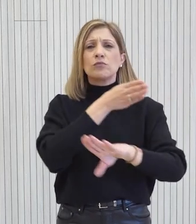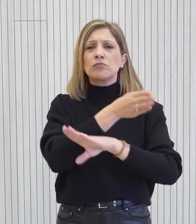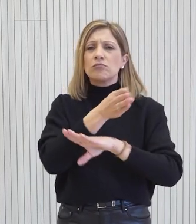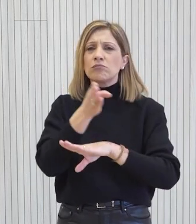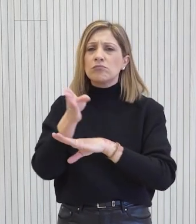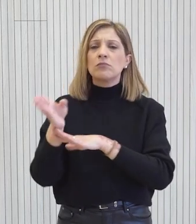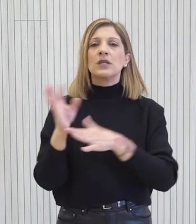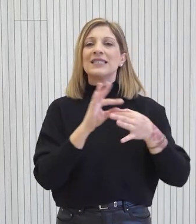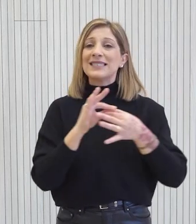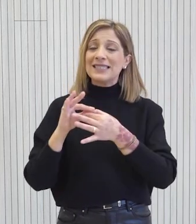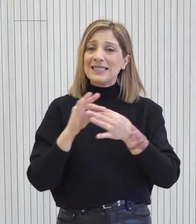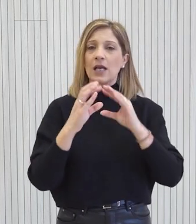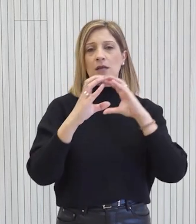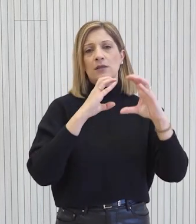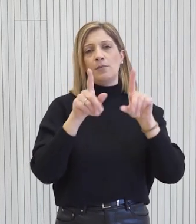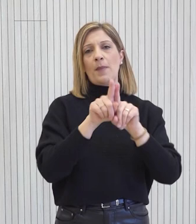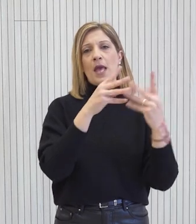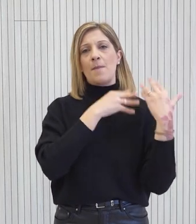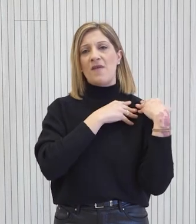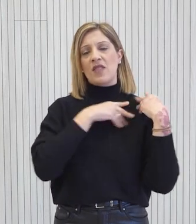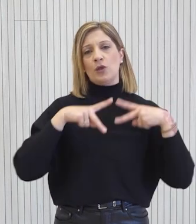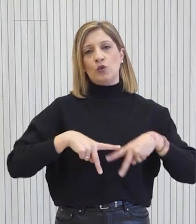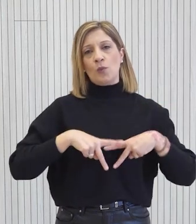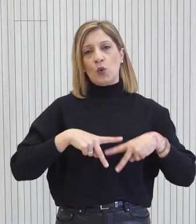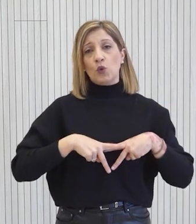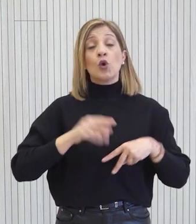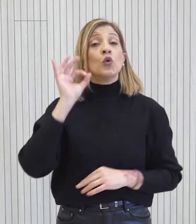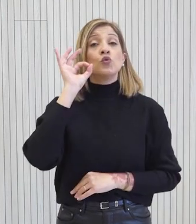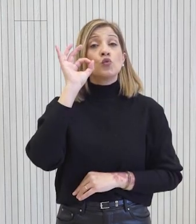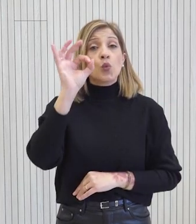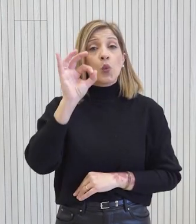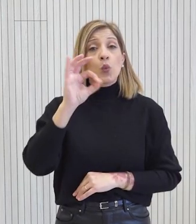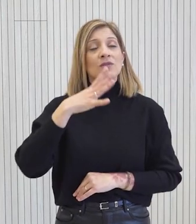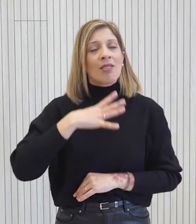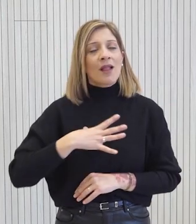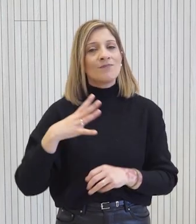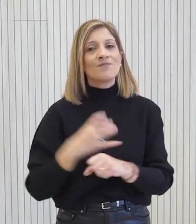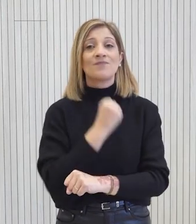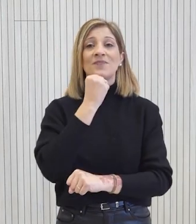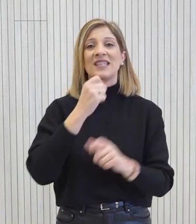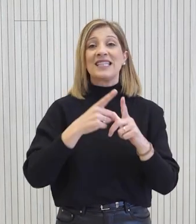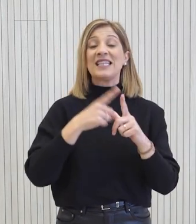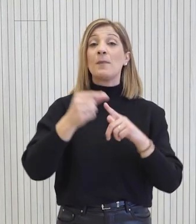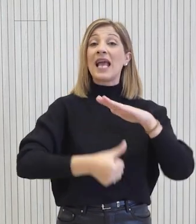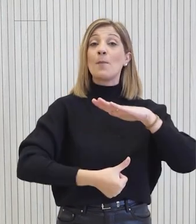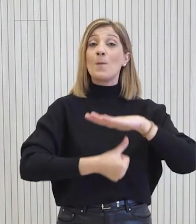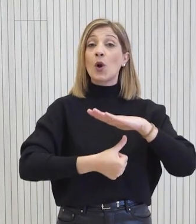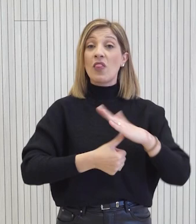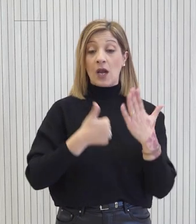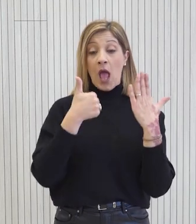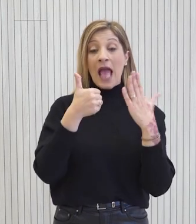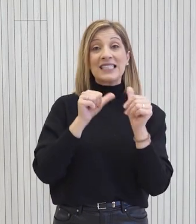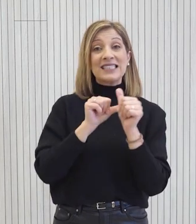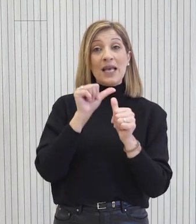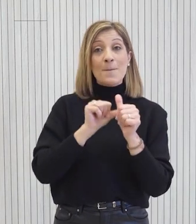σε συνεργασία και συνεννόηση με τους αρμόδιους υπουργούς. Στοχεύουμε σε μια ακόμη πετυχημένη Κυπριακή Προεδρία, οι 6 μήνες της οποίας